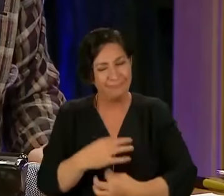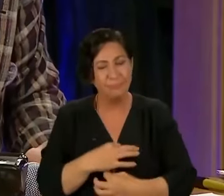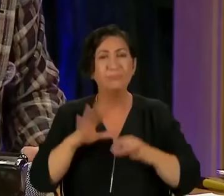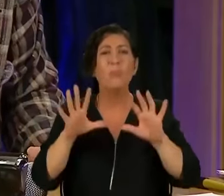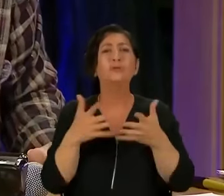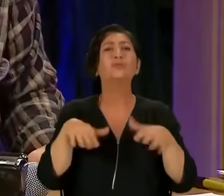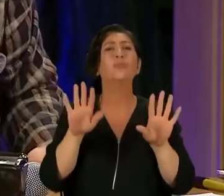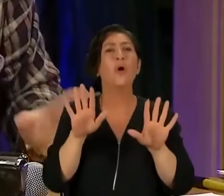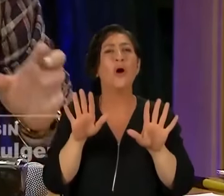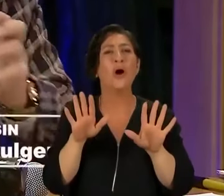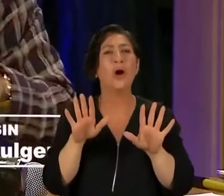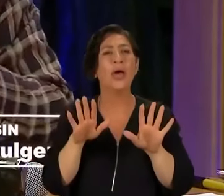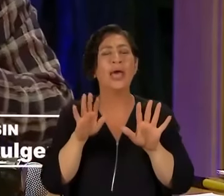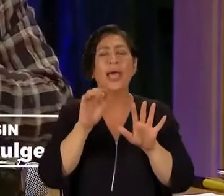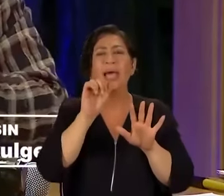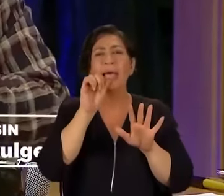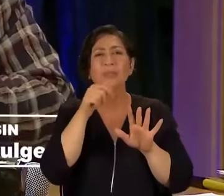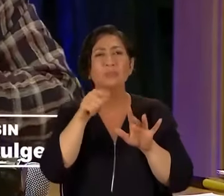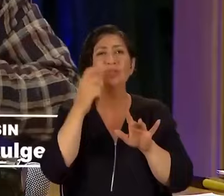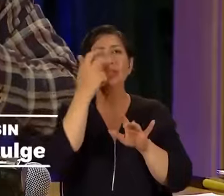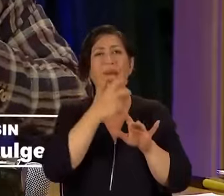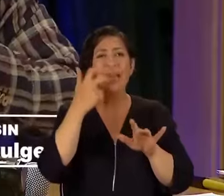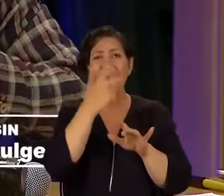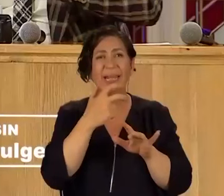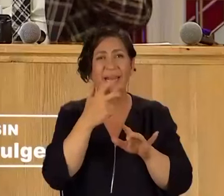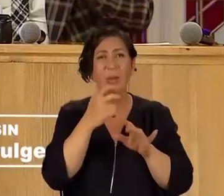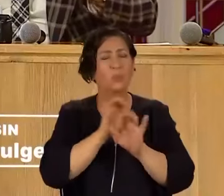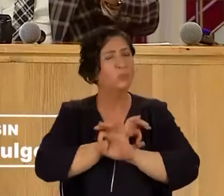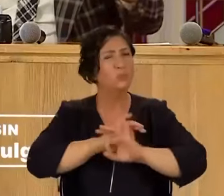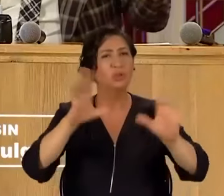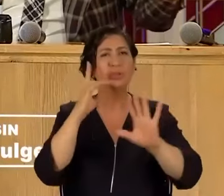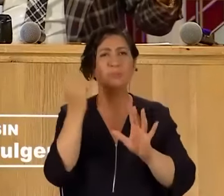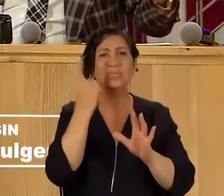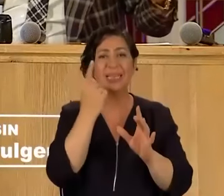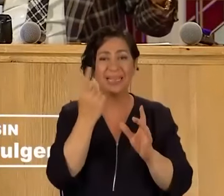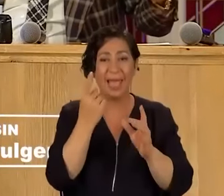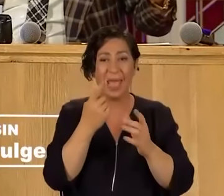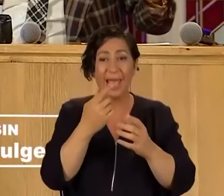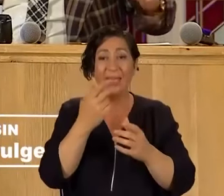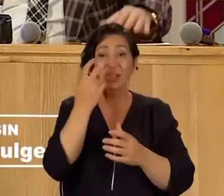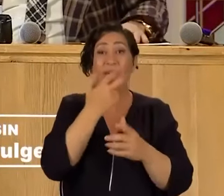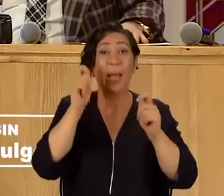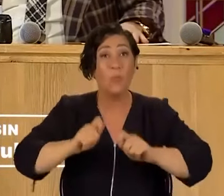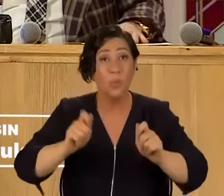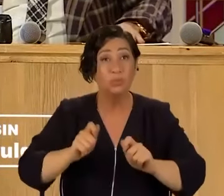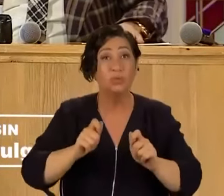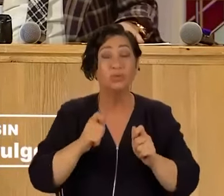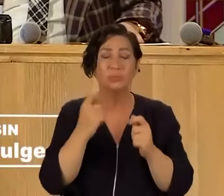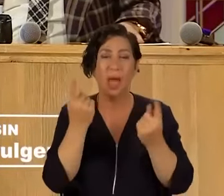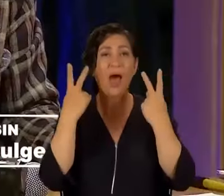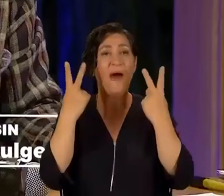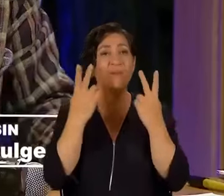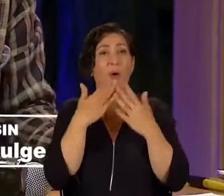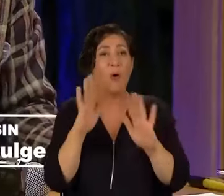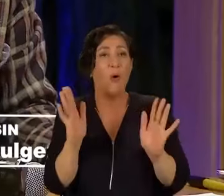bırakmıyor. Hiç. Yani sanki bütün bu şarkıları bu kadar müthiş bir şekilde seslendiriyormuş şeyinde